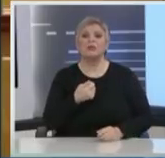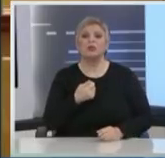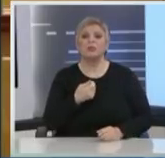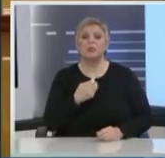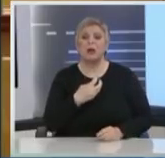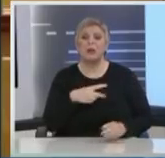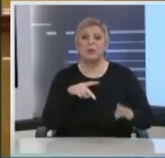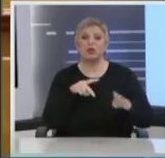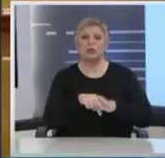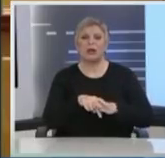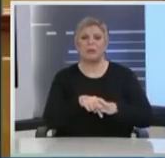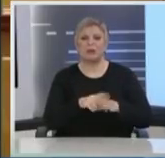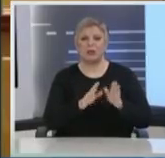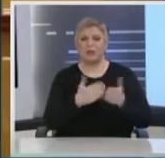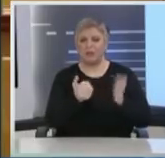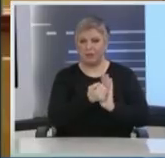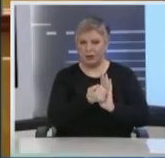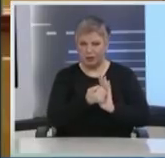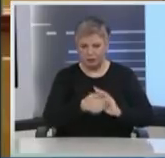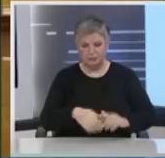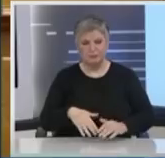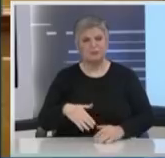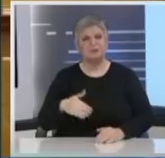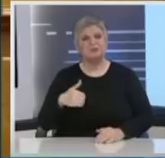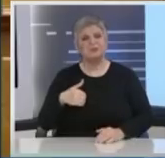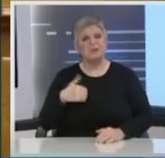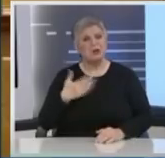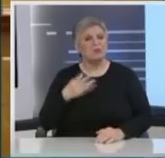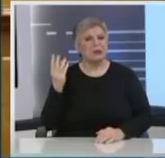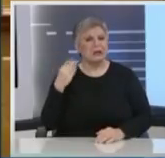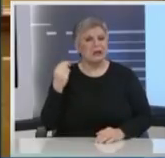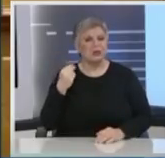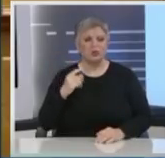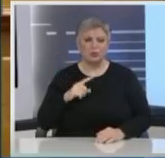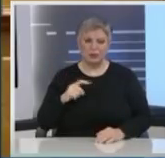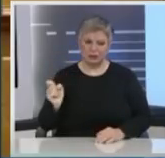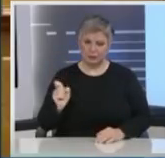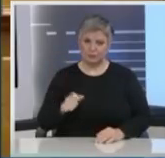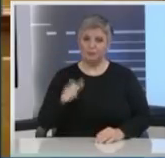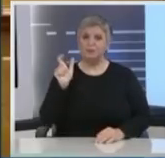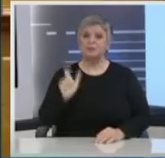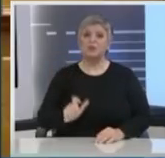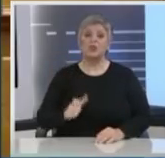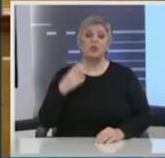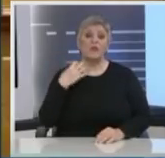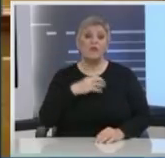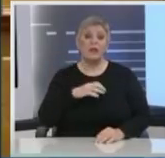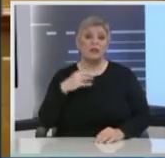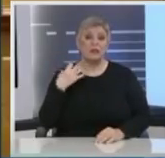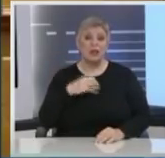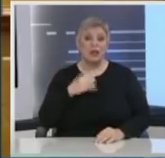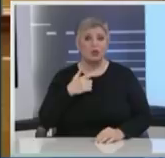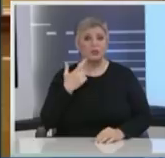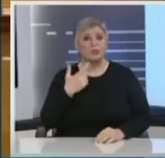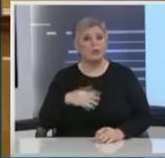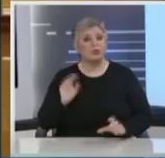συναντηθεί, ακούστηκαν και άλλα πράγματα εδώ. Ακούσαμε τον κύριο Βενιζέλο, τον άνθρωπο που συμμετείχε στην